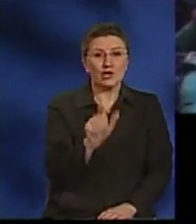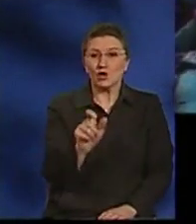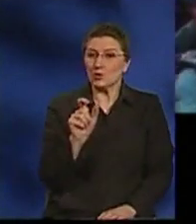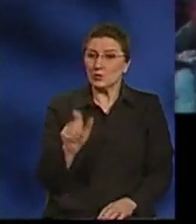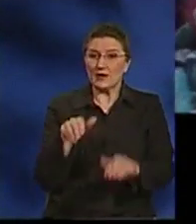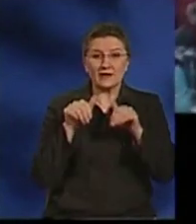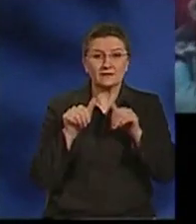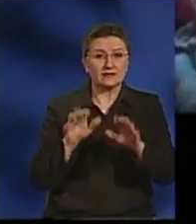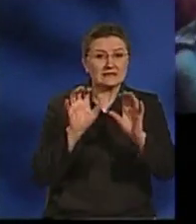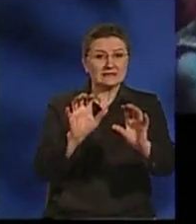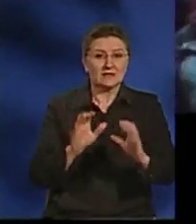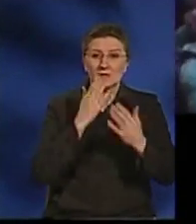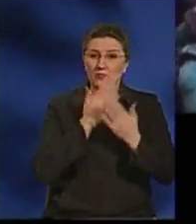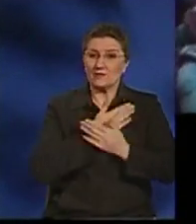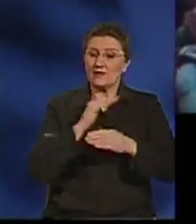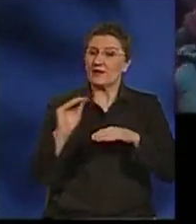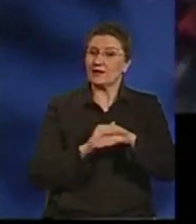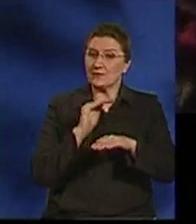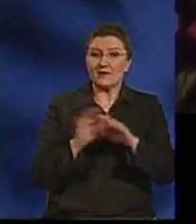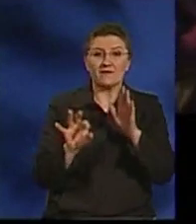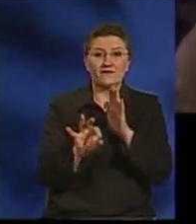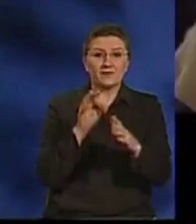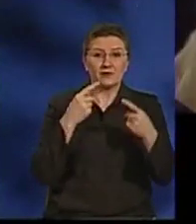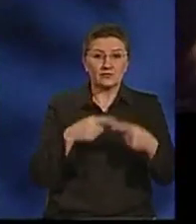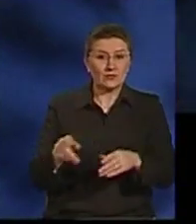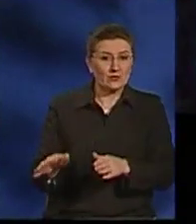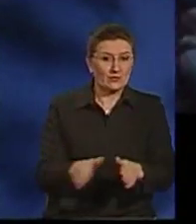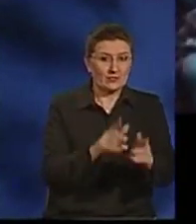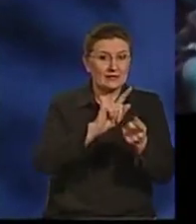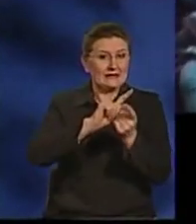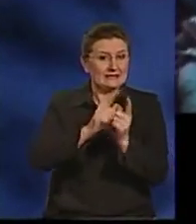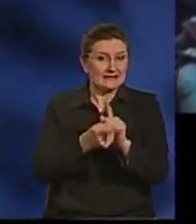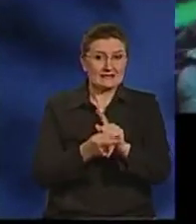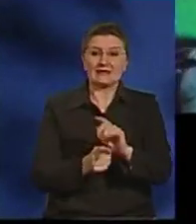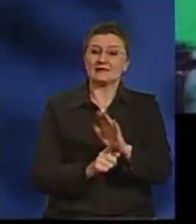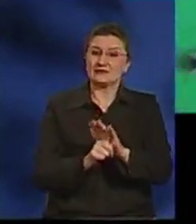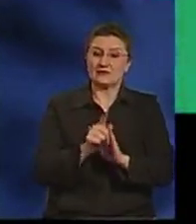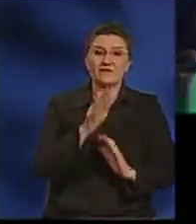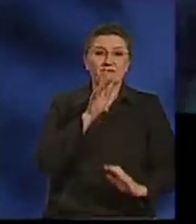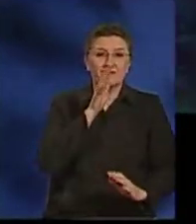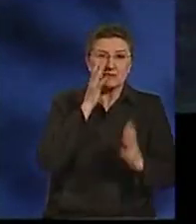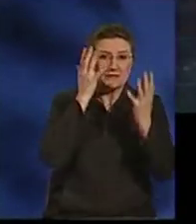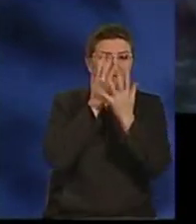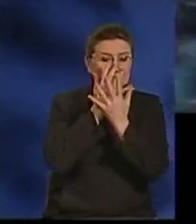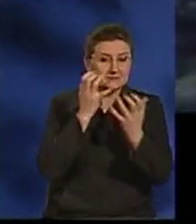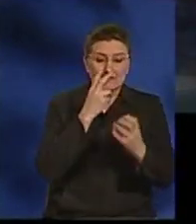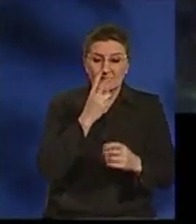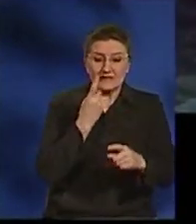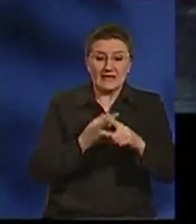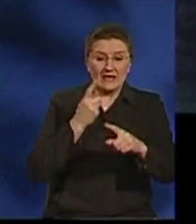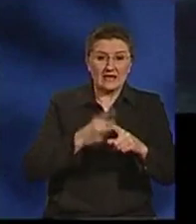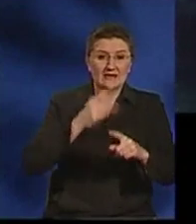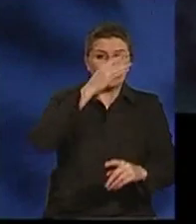отвернулись от законов любви и добра и выбрали другой путь. Тогда настало царство тьмы. Видя это,